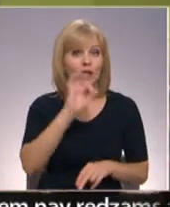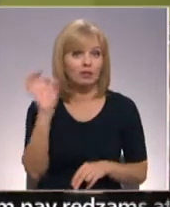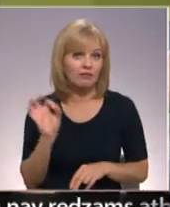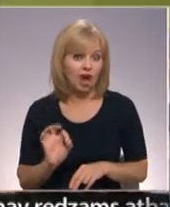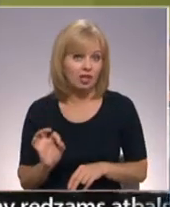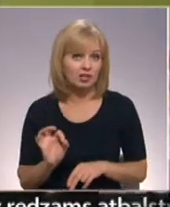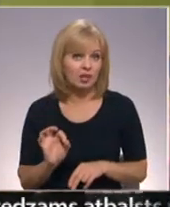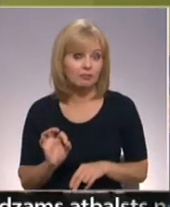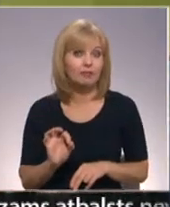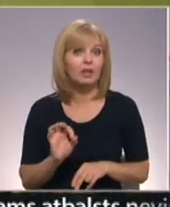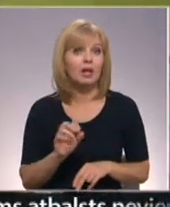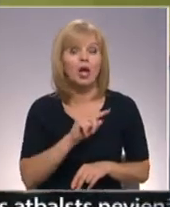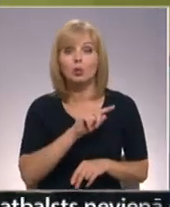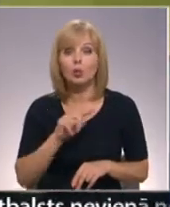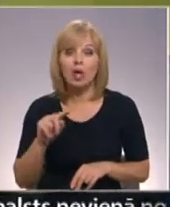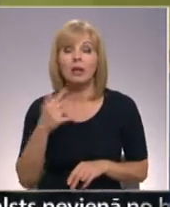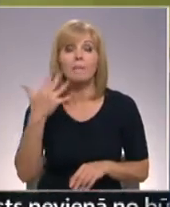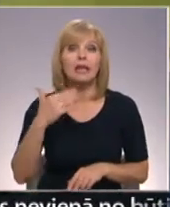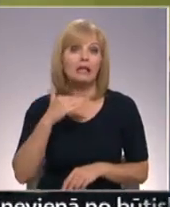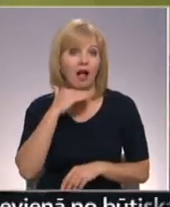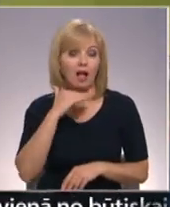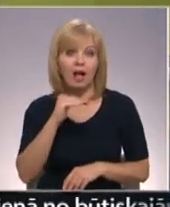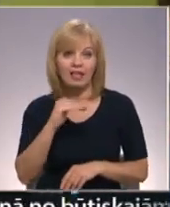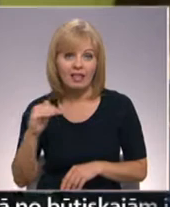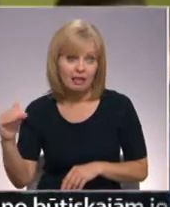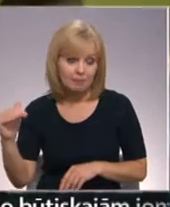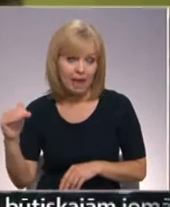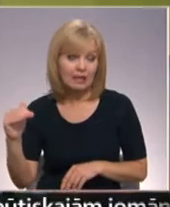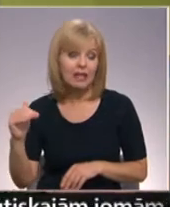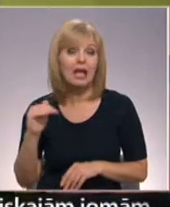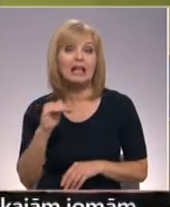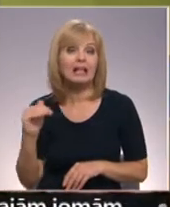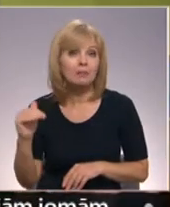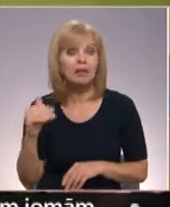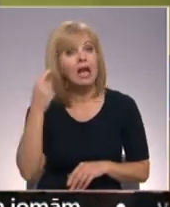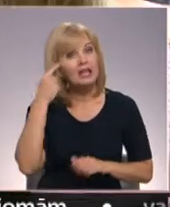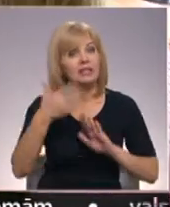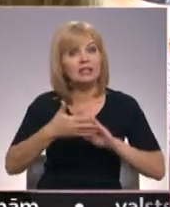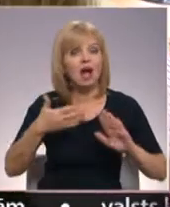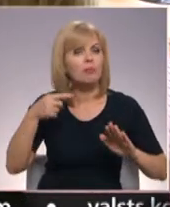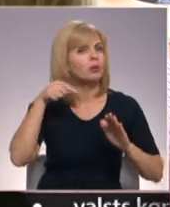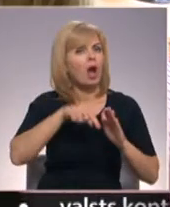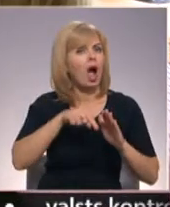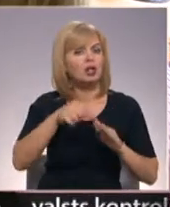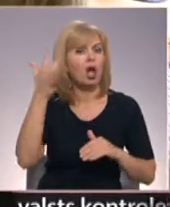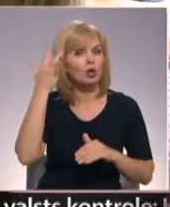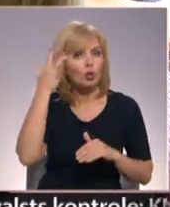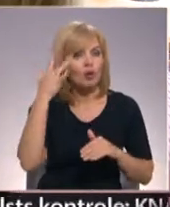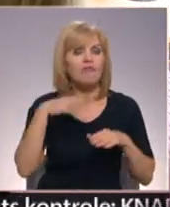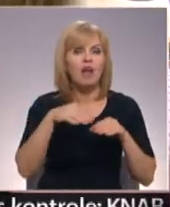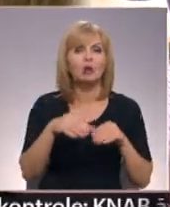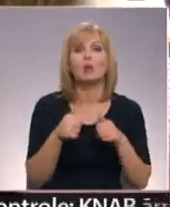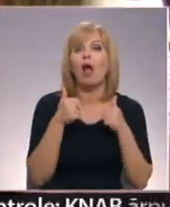kad es nonācu uz kādām piektiem līmenim, tad es tikai sapratu tās spēles, jā, to dziļo domu, kas ir apakšā, ir, kad darot tās labās lietas, tu